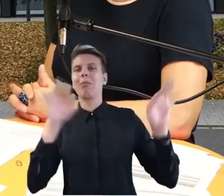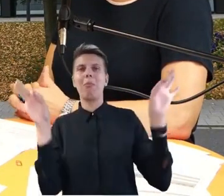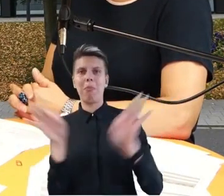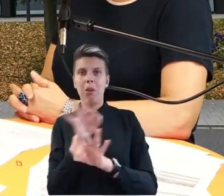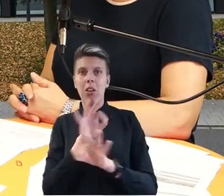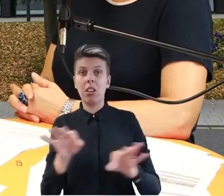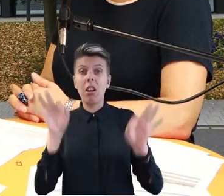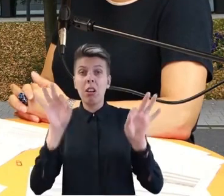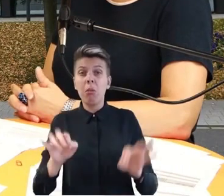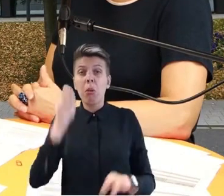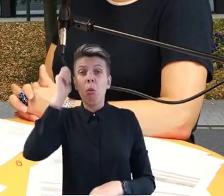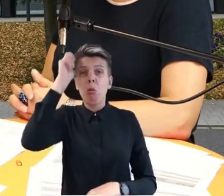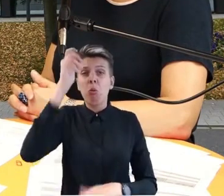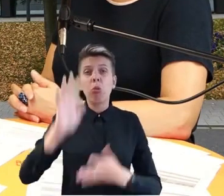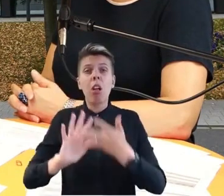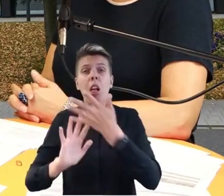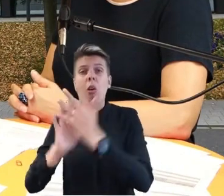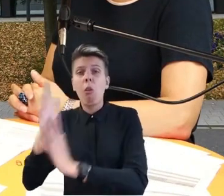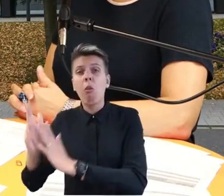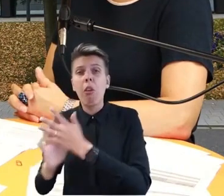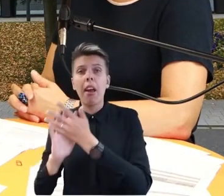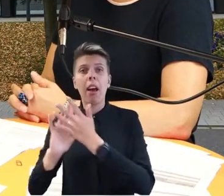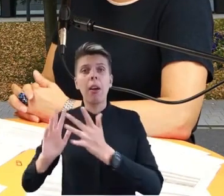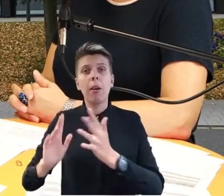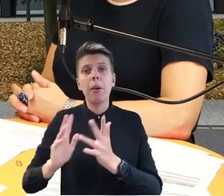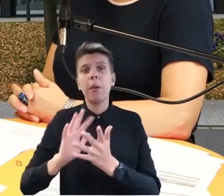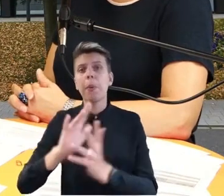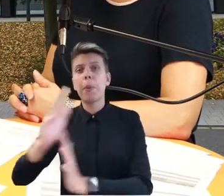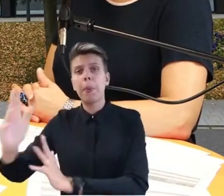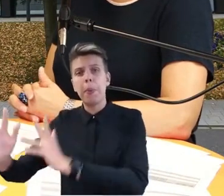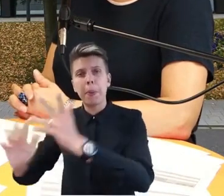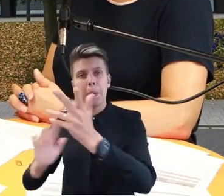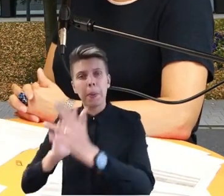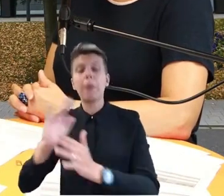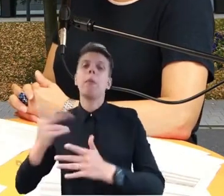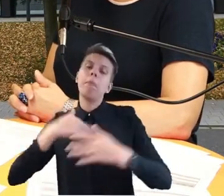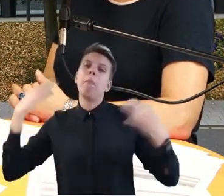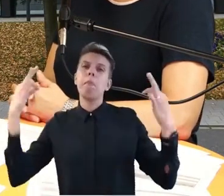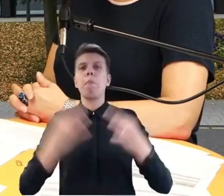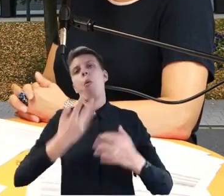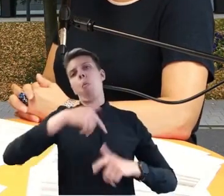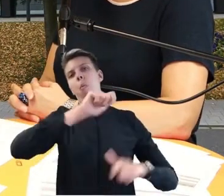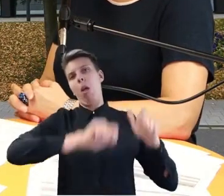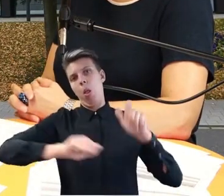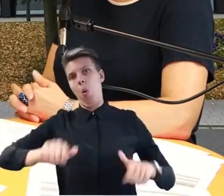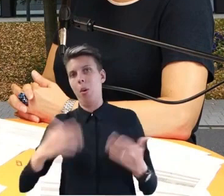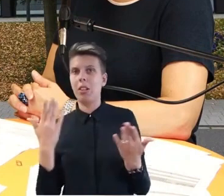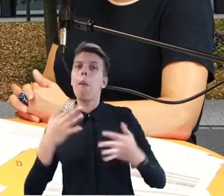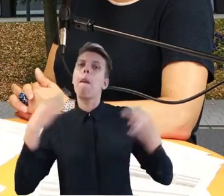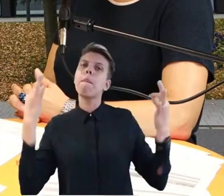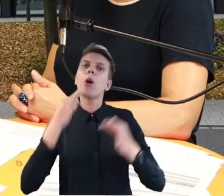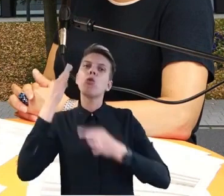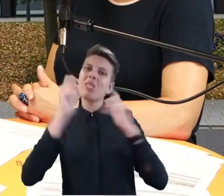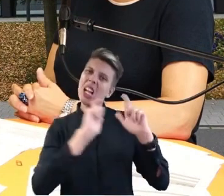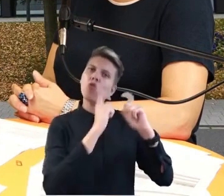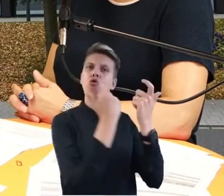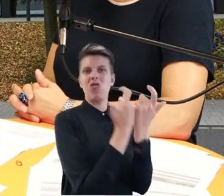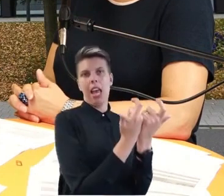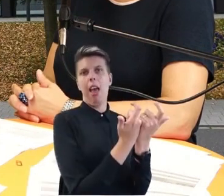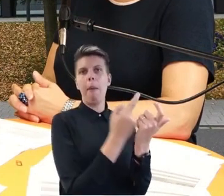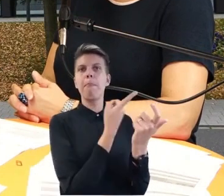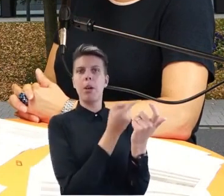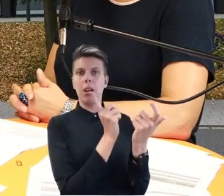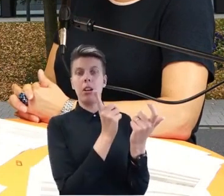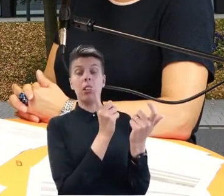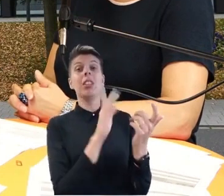die lage größer wird stichwort zivil verteidigungsfall braucht man stäbe und diese stäbe bilden wir